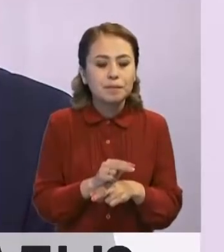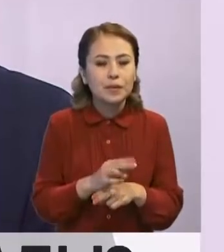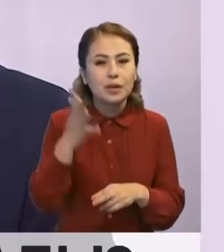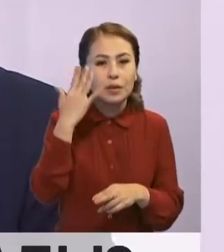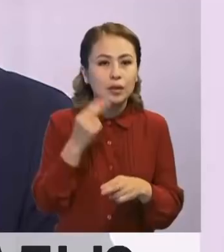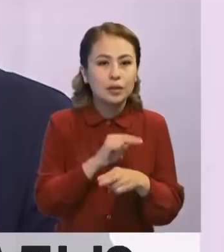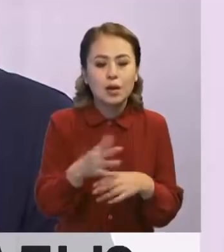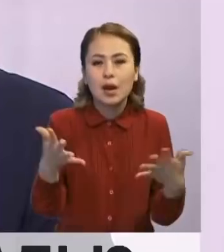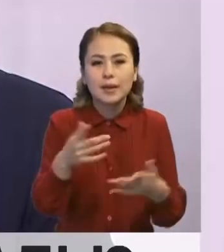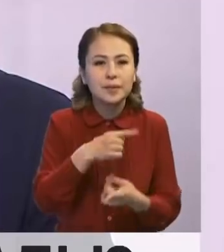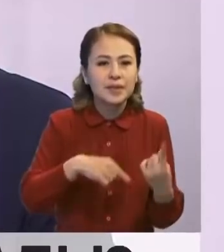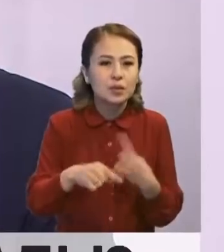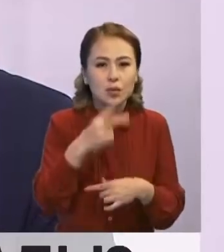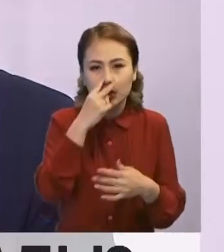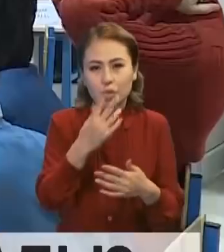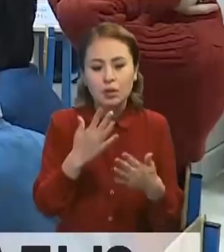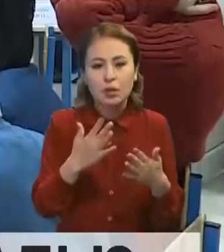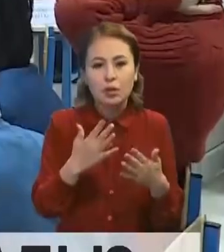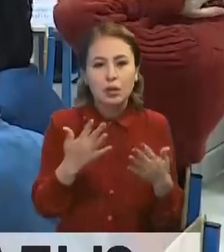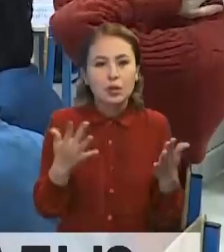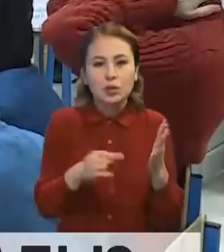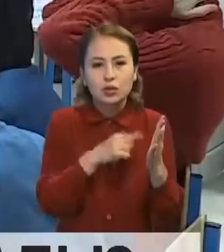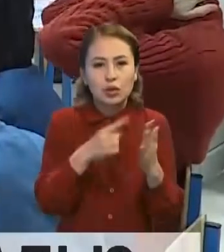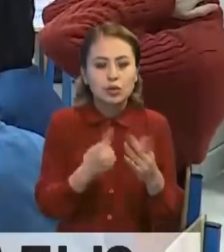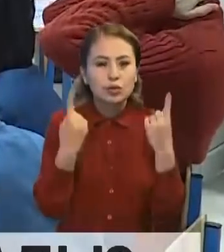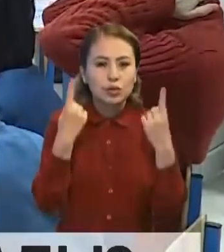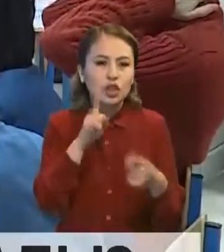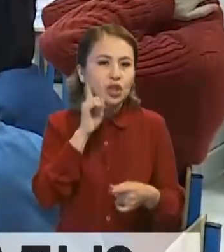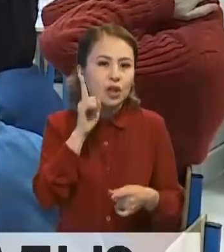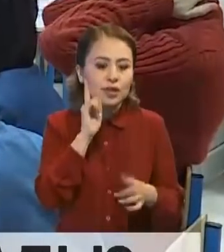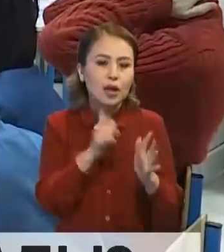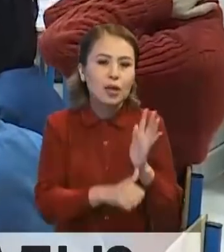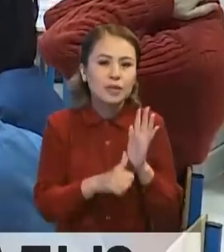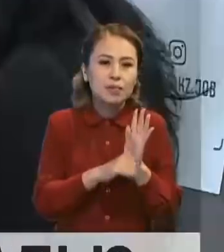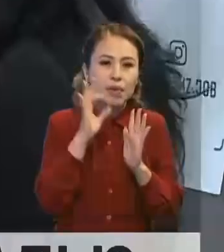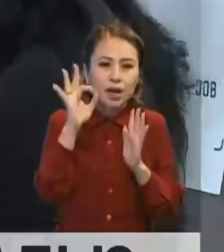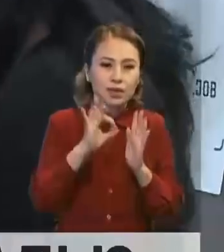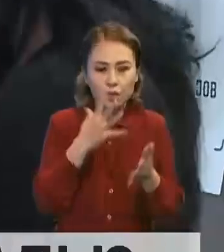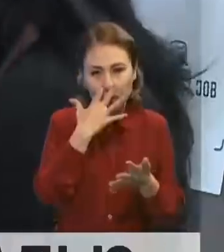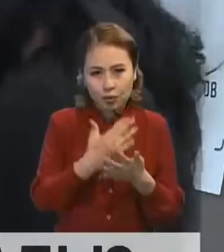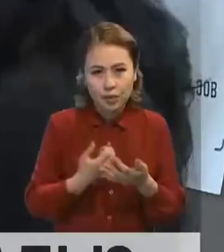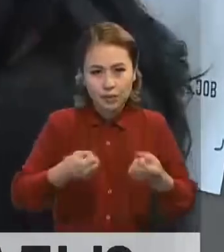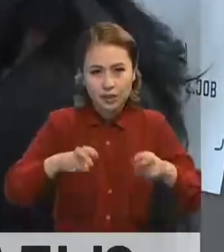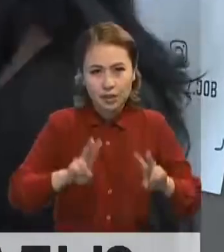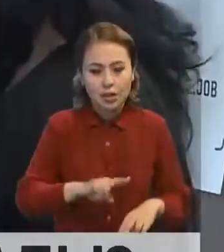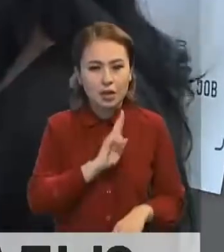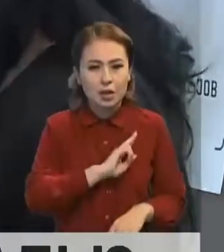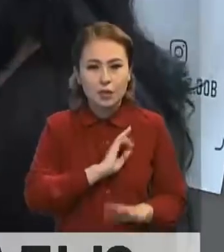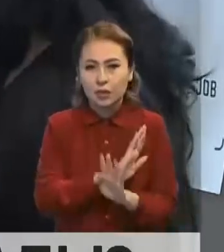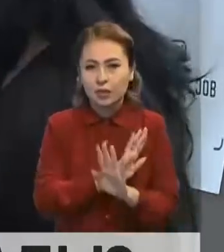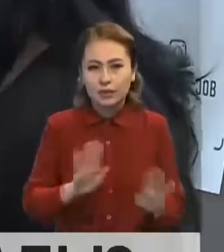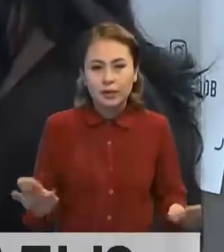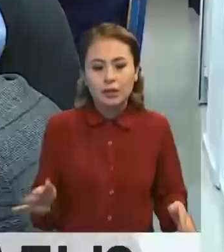Мамандырғаннан кейін қандай бизнес көздерін ашамыз? Ол да үлкен сұрақ. Бүгінде жастардың 60% өз мамандығы бойынша жұмыс істемейді.